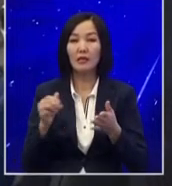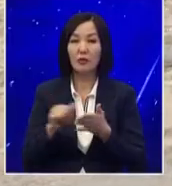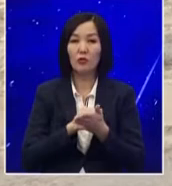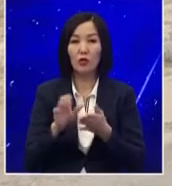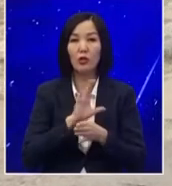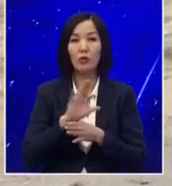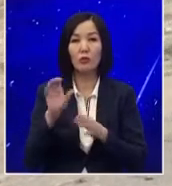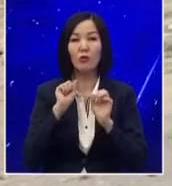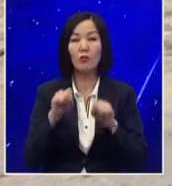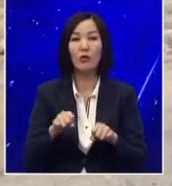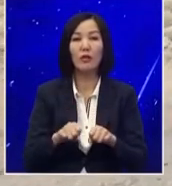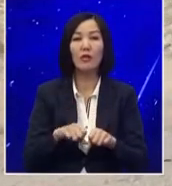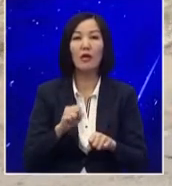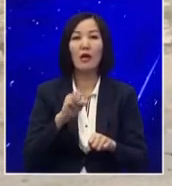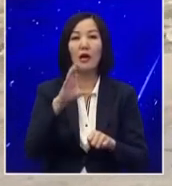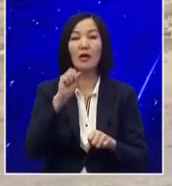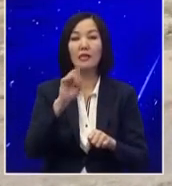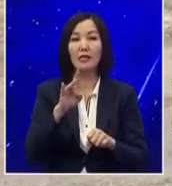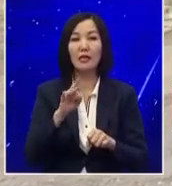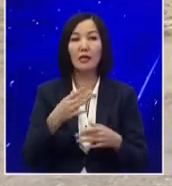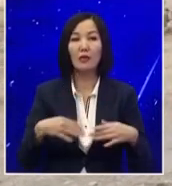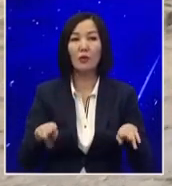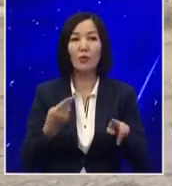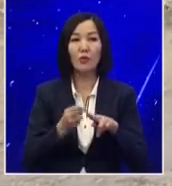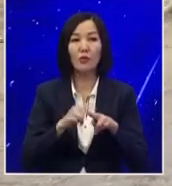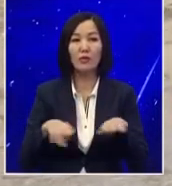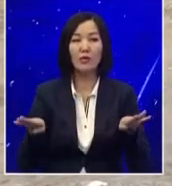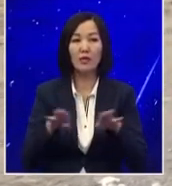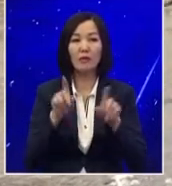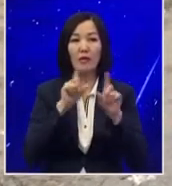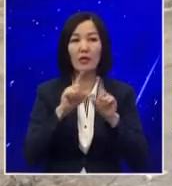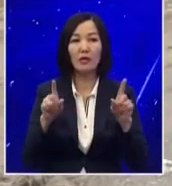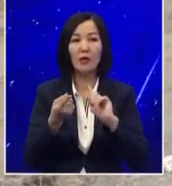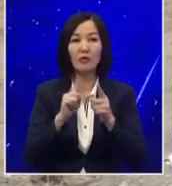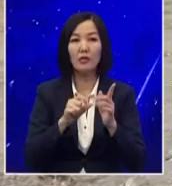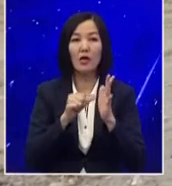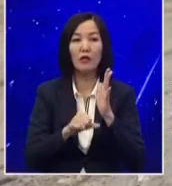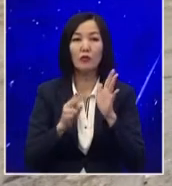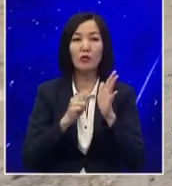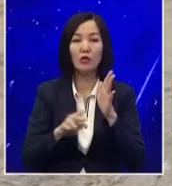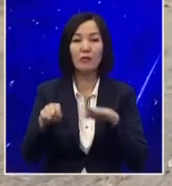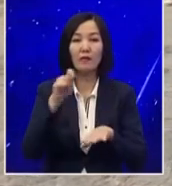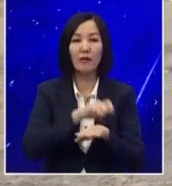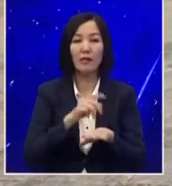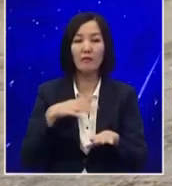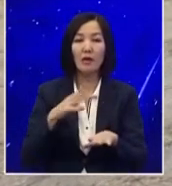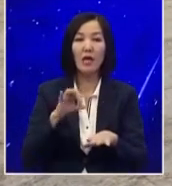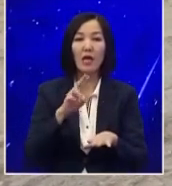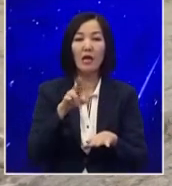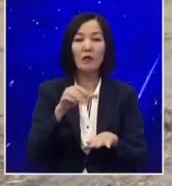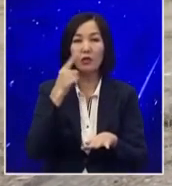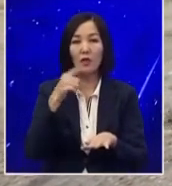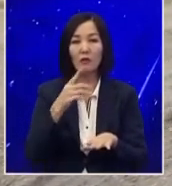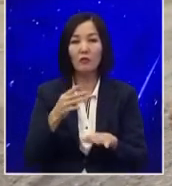аламыз. Асар оңалту орталығы алдағы уақытта осы ғимаратқа көшпек. Мекеме аумағы 670 шаршы метрді құрайды. Елдос Баялшыбаевтың